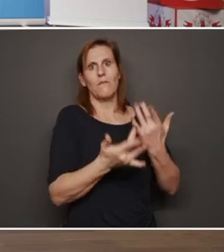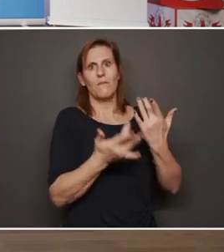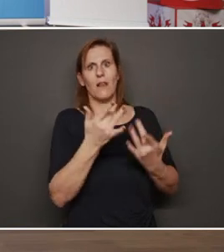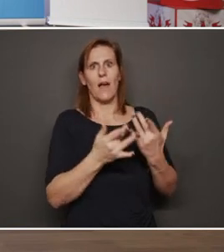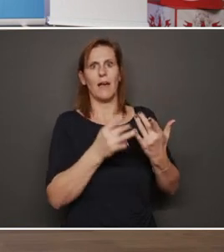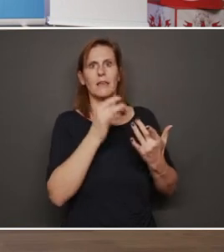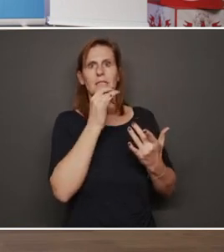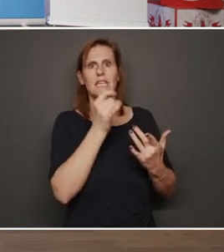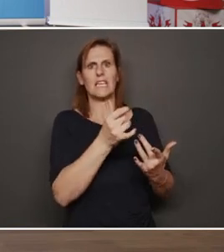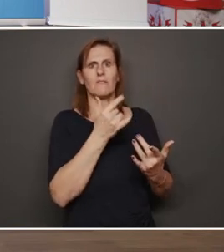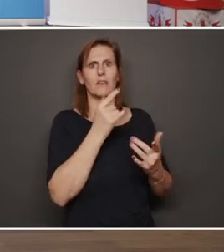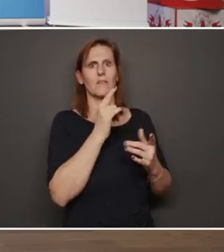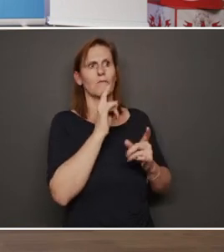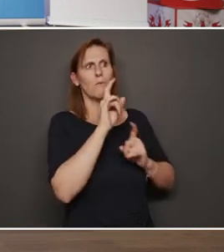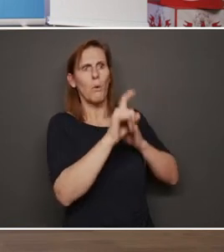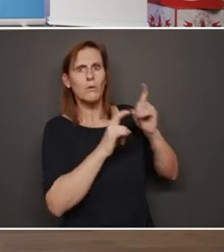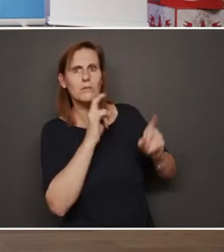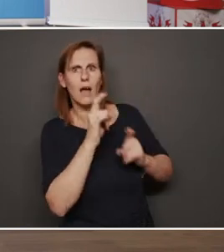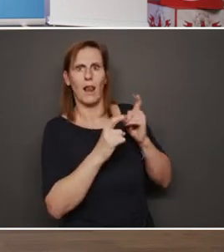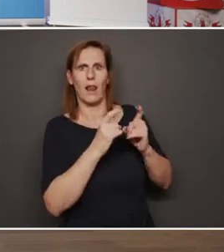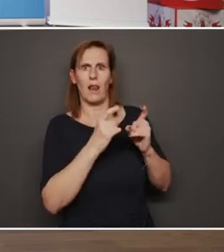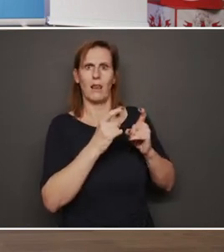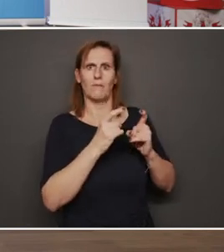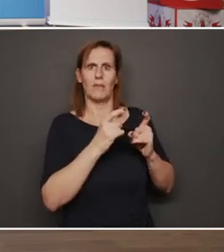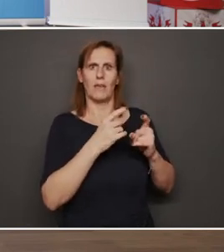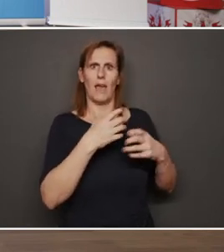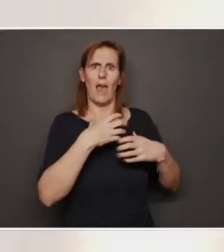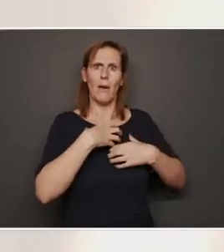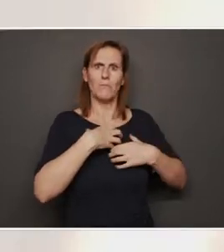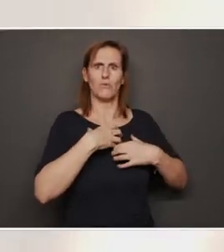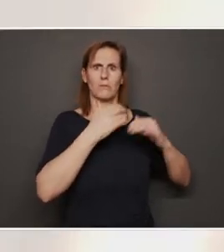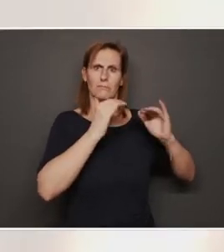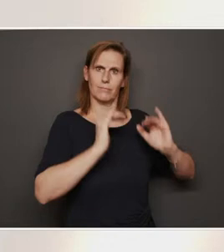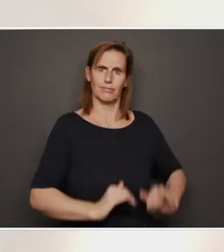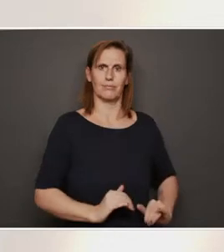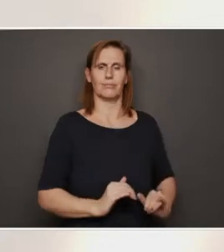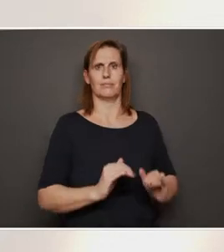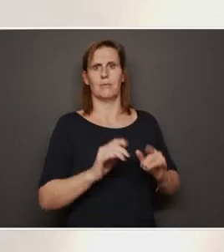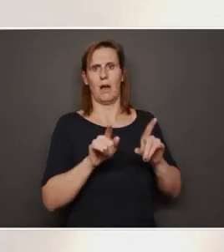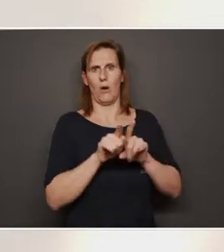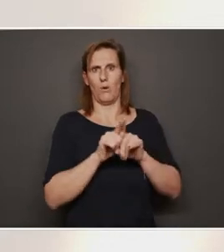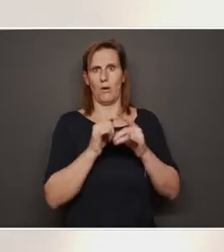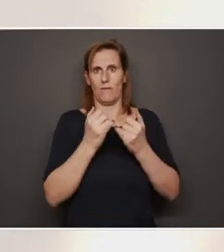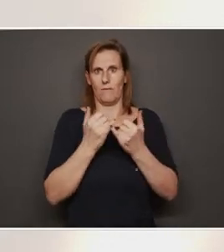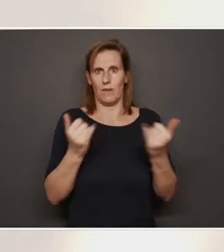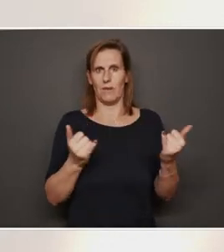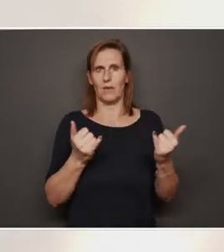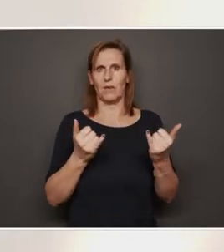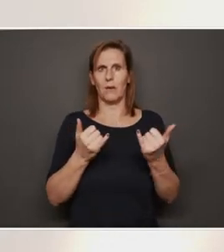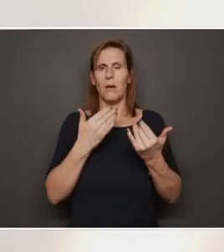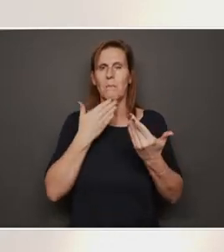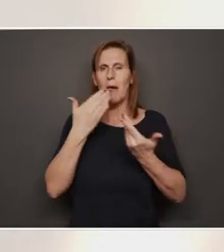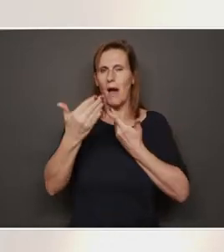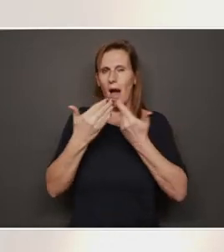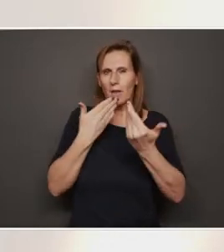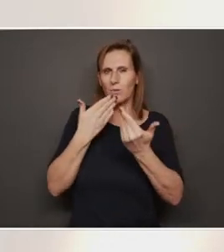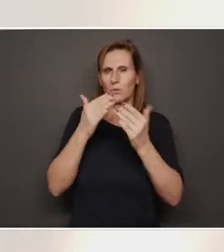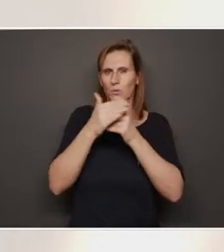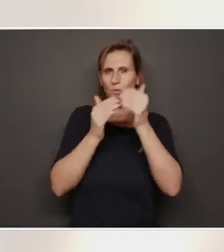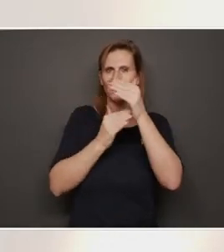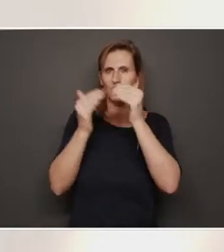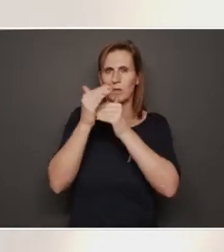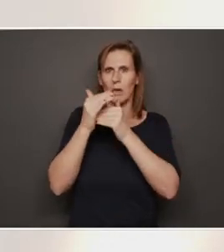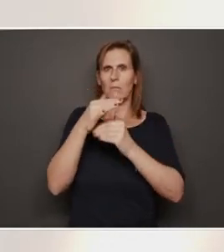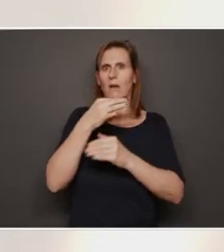Vorurteile und Hemmnisse abzubauen. Also so ein Patensystem, genau. Dass alle Fragen gestellt werden,